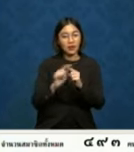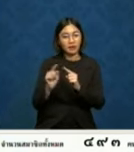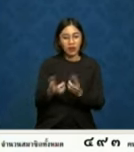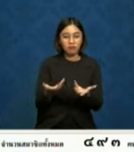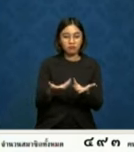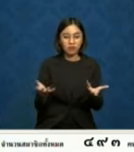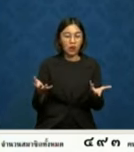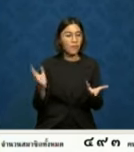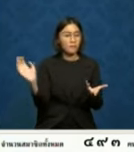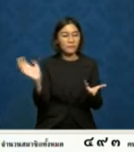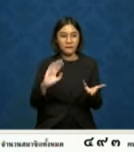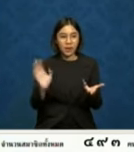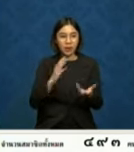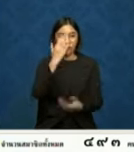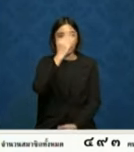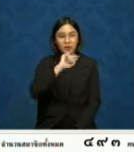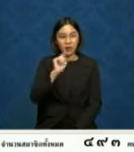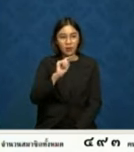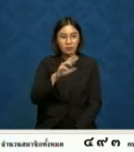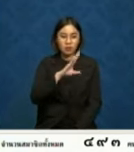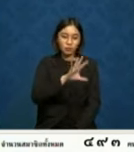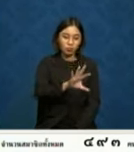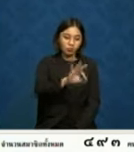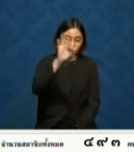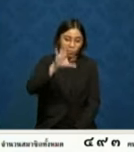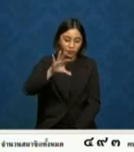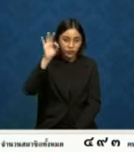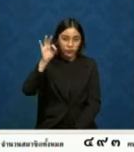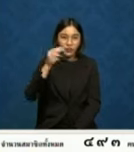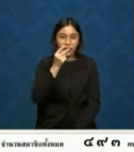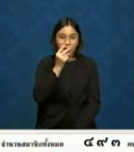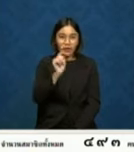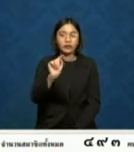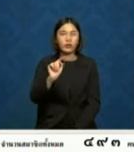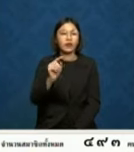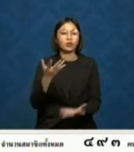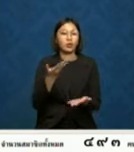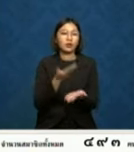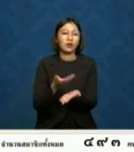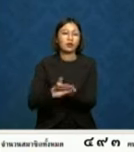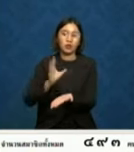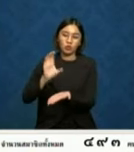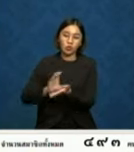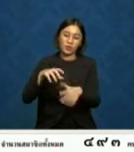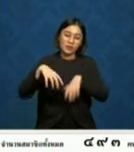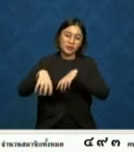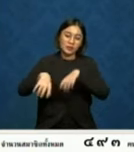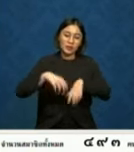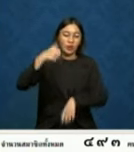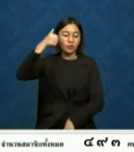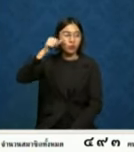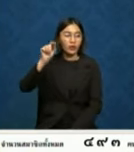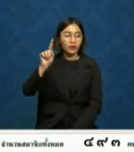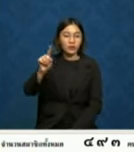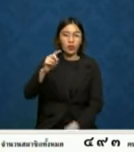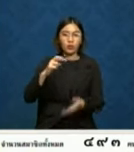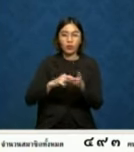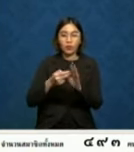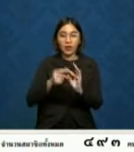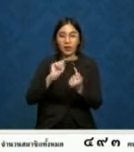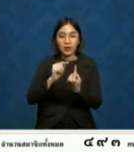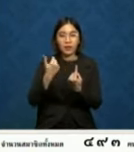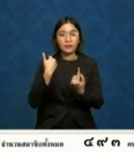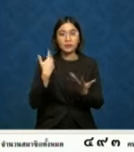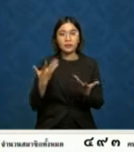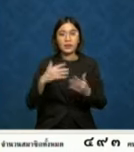ชิ้นนะครับเพราะถ้าหยิบมาเป็นชิ้นเราก็จะเห็นแค่เพียงแค่งบประมาณในการจัดงาน 1วันคือวันที่มี